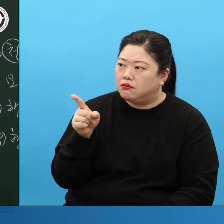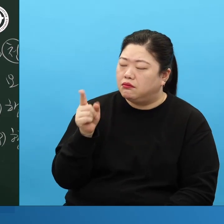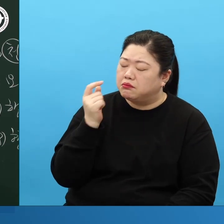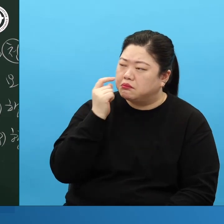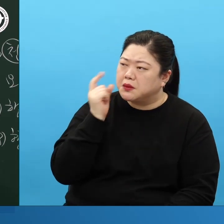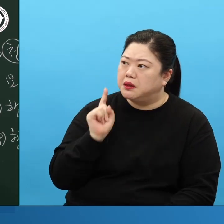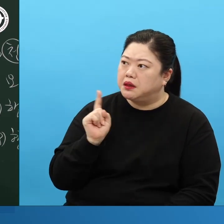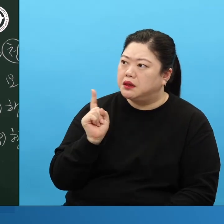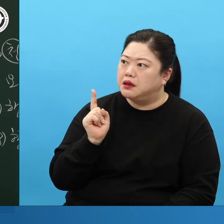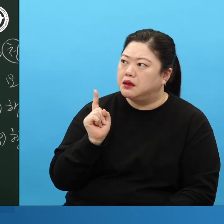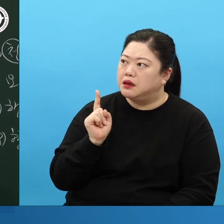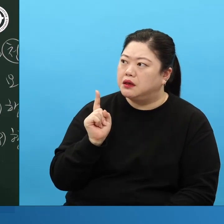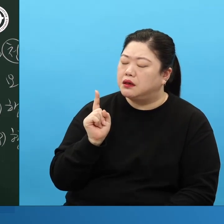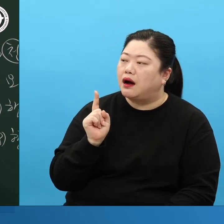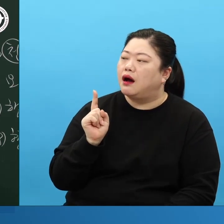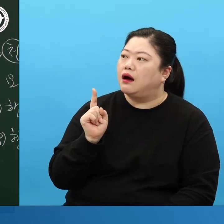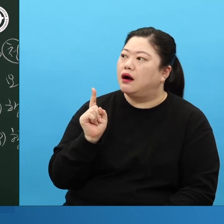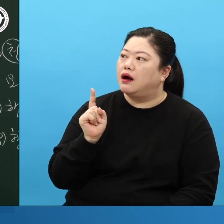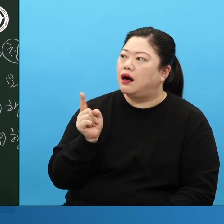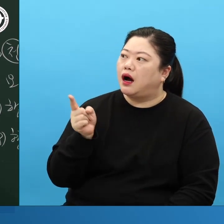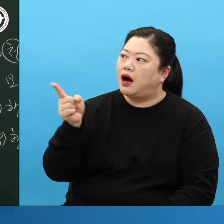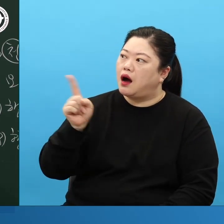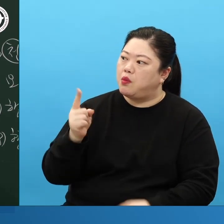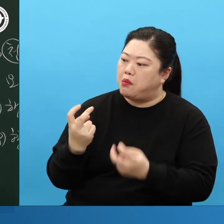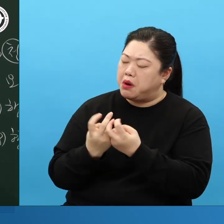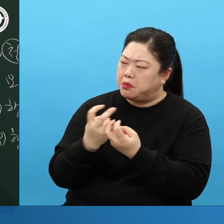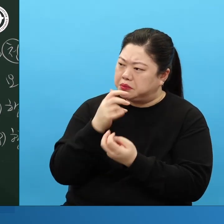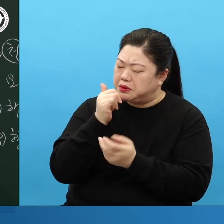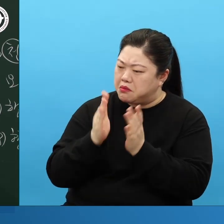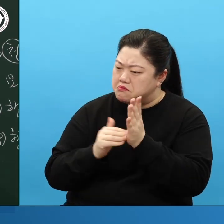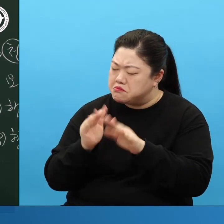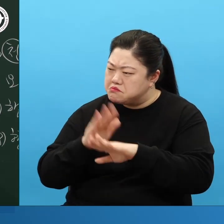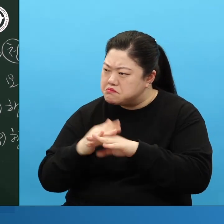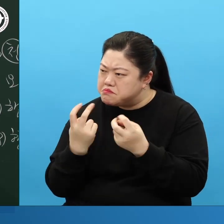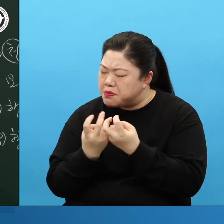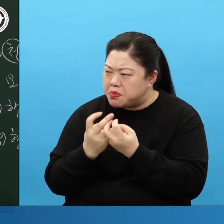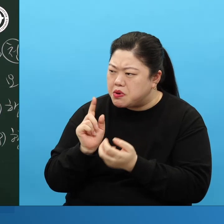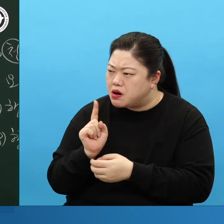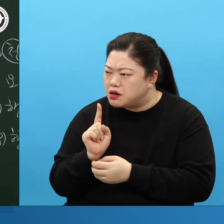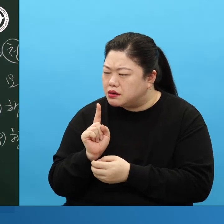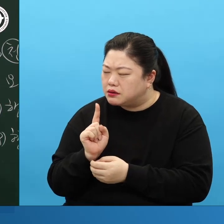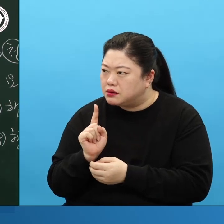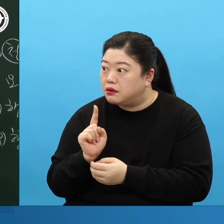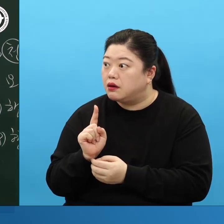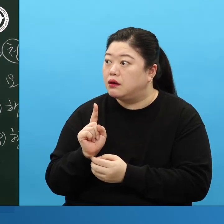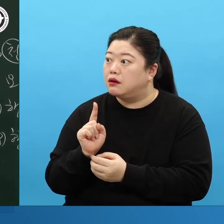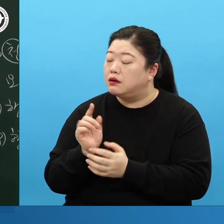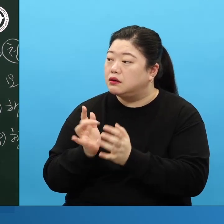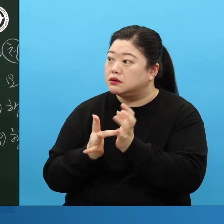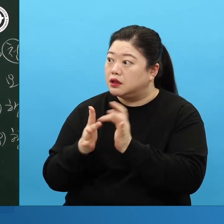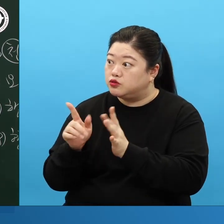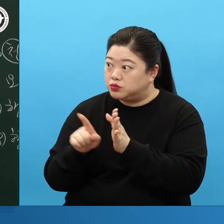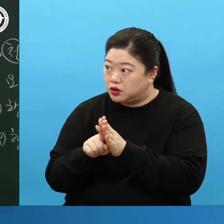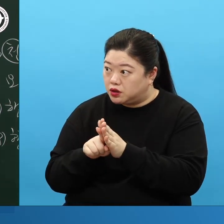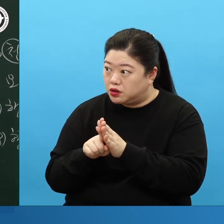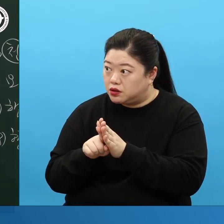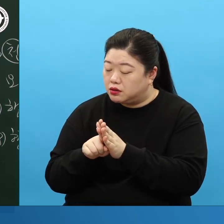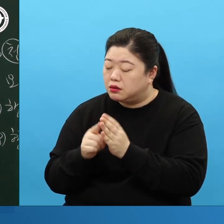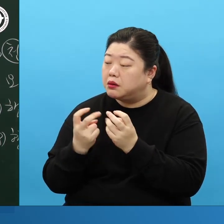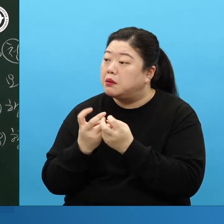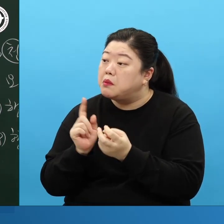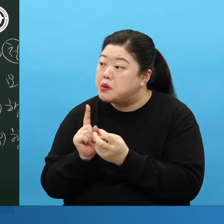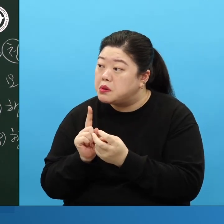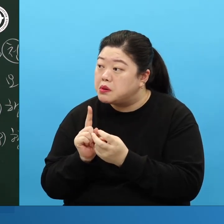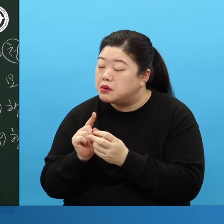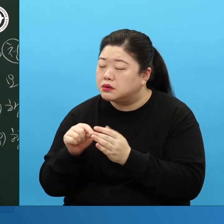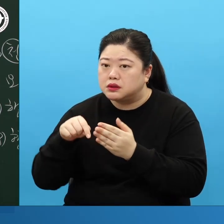중요한 게 저 사람 예수 믿는 사람이구나. 근데 참 괜찮구나. 이래 느낄 때부터 이제 시작됩니다. Y dentro de todo eso, lo más